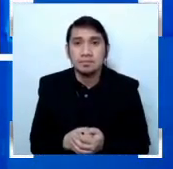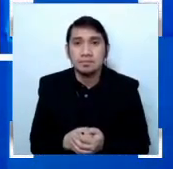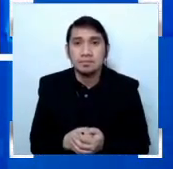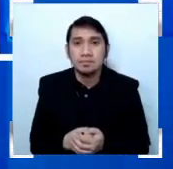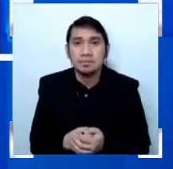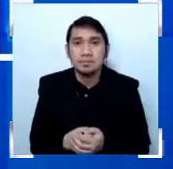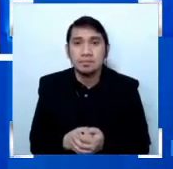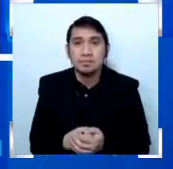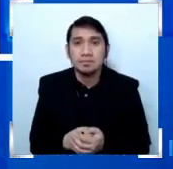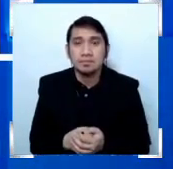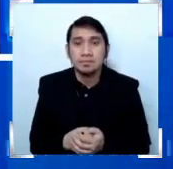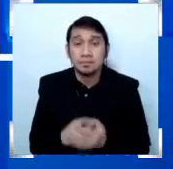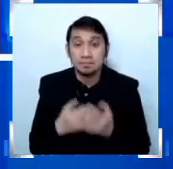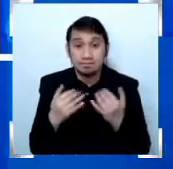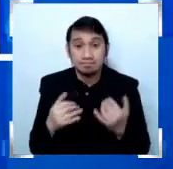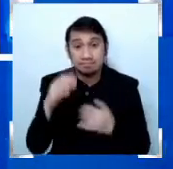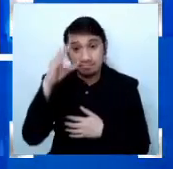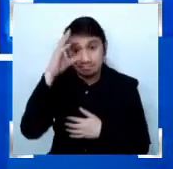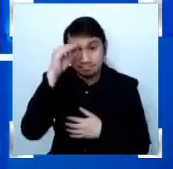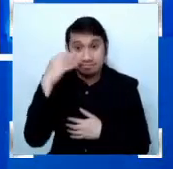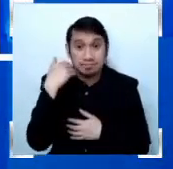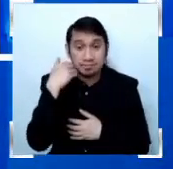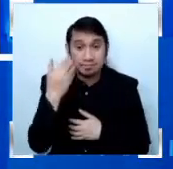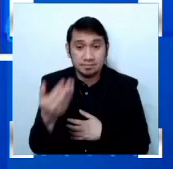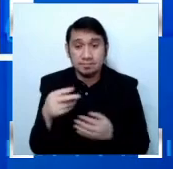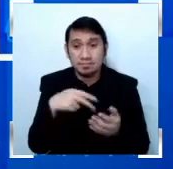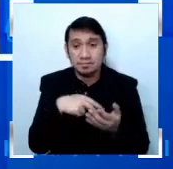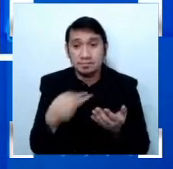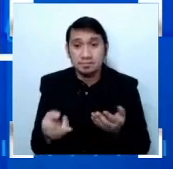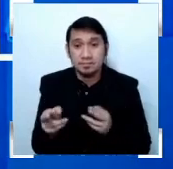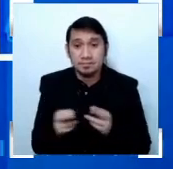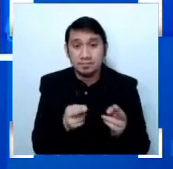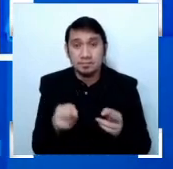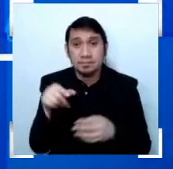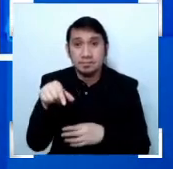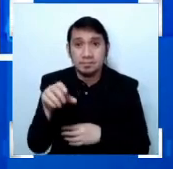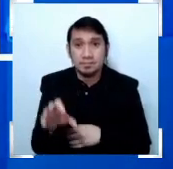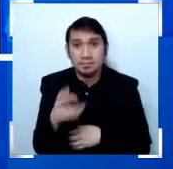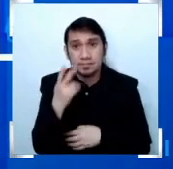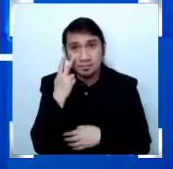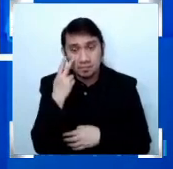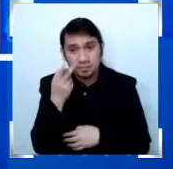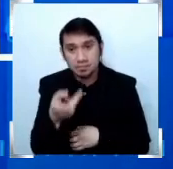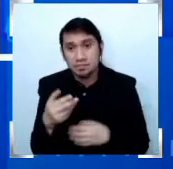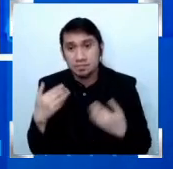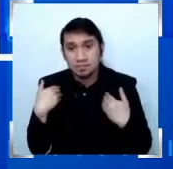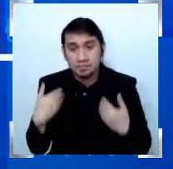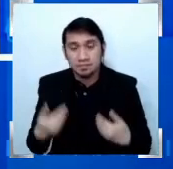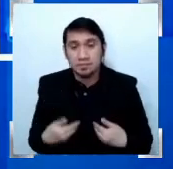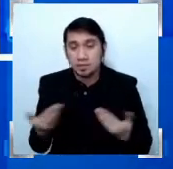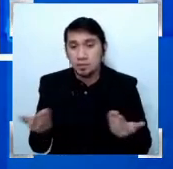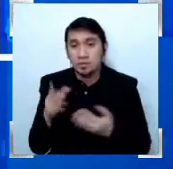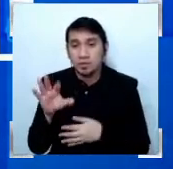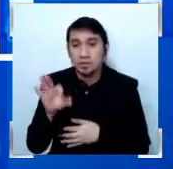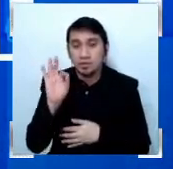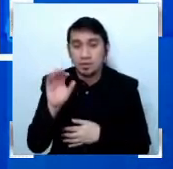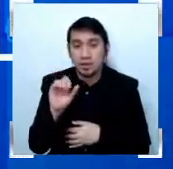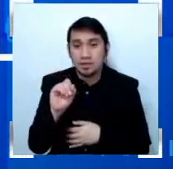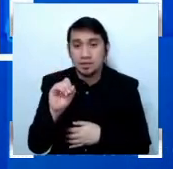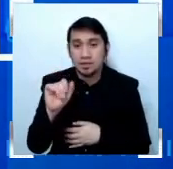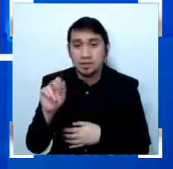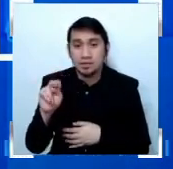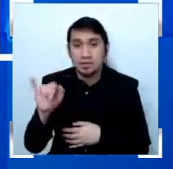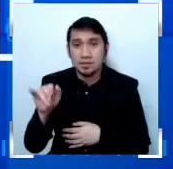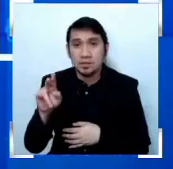Batang lalaki patay matapos mahulog sa ilog sa Quezon City. Nakita sa San Juan ang labi ni Alden Sherman, edad 5. Sabi na kanyang